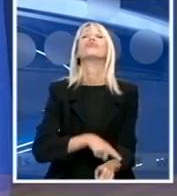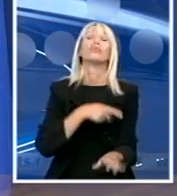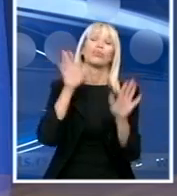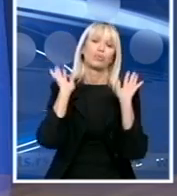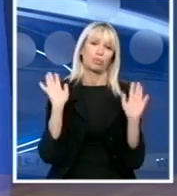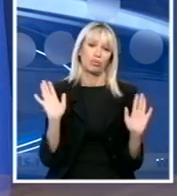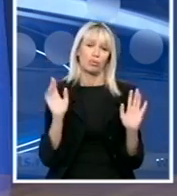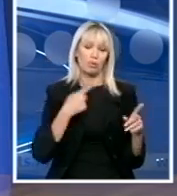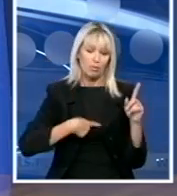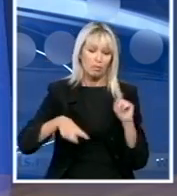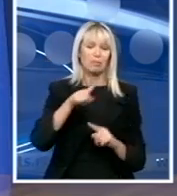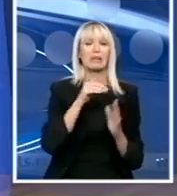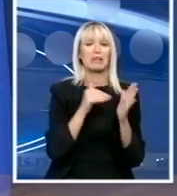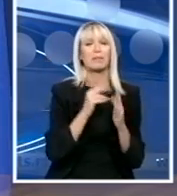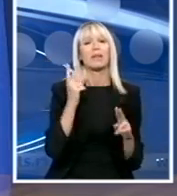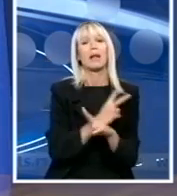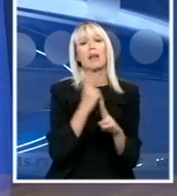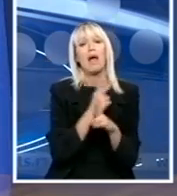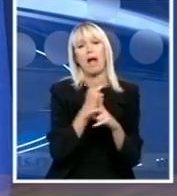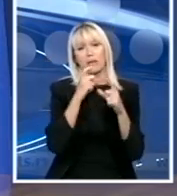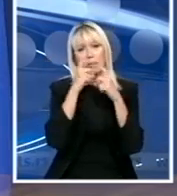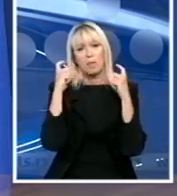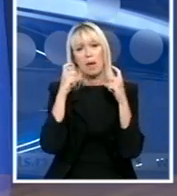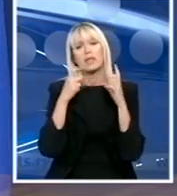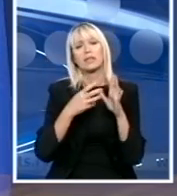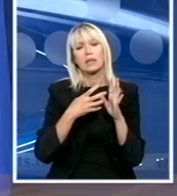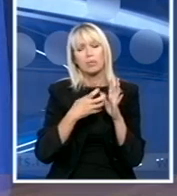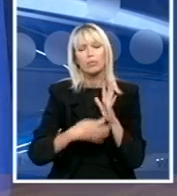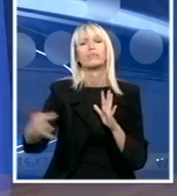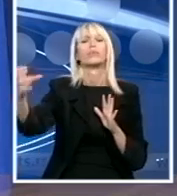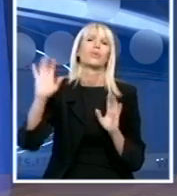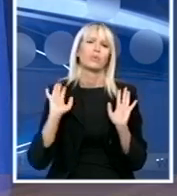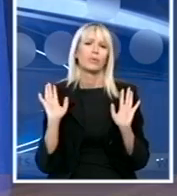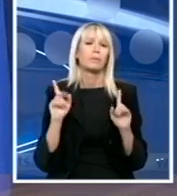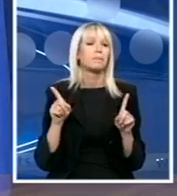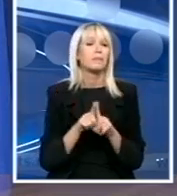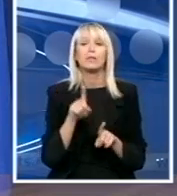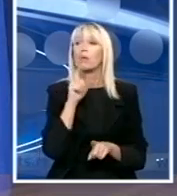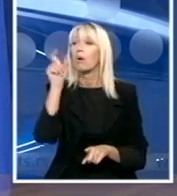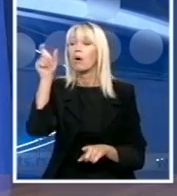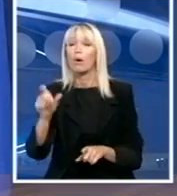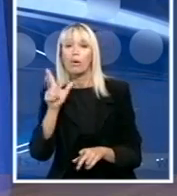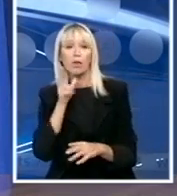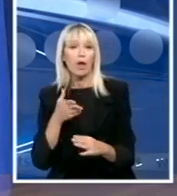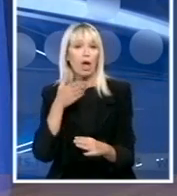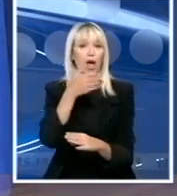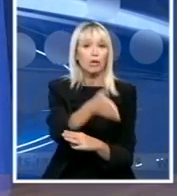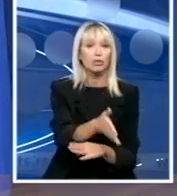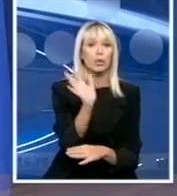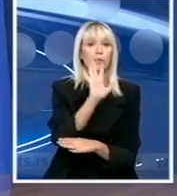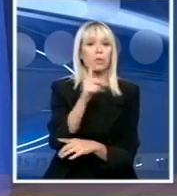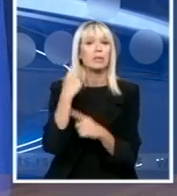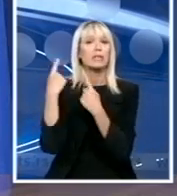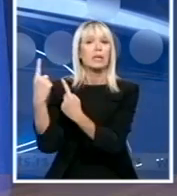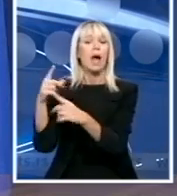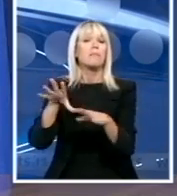na korišćenje maski za duži period. Isto tako, svaki onaj ko odlazi u bioskop prihvata rizik.